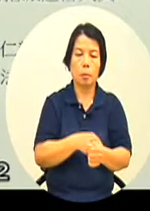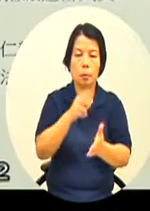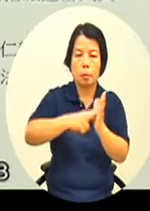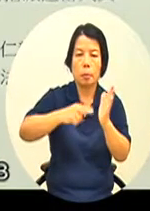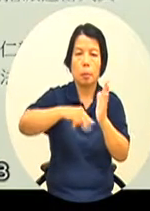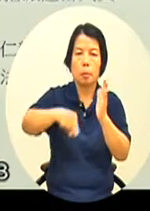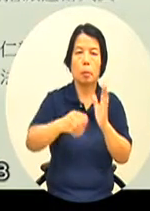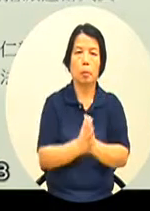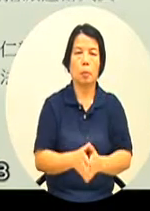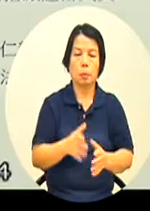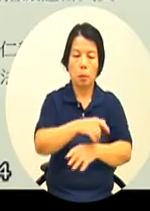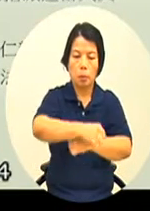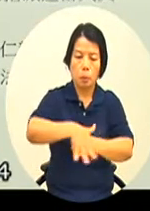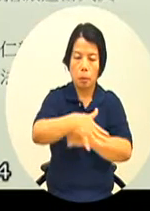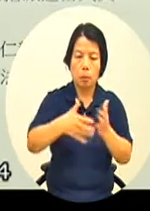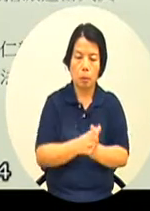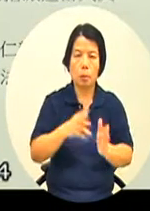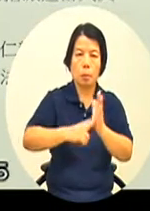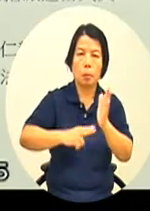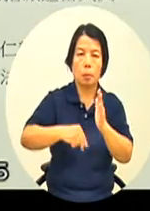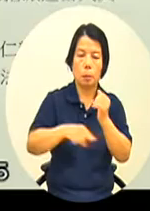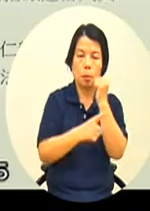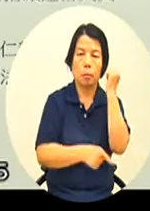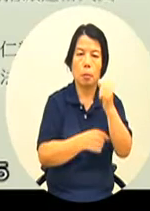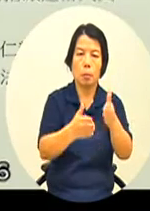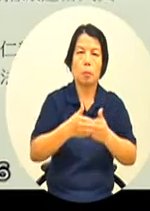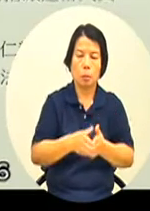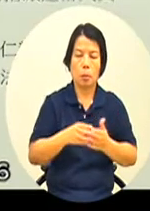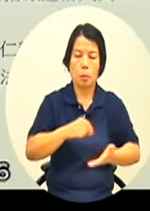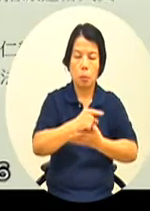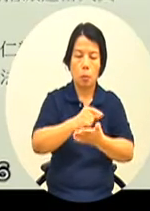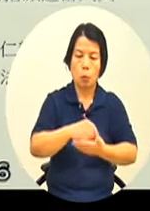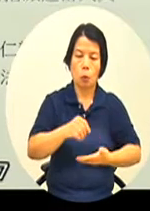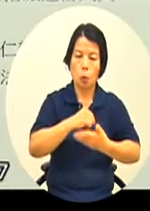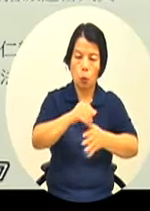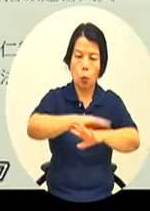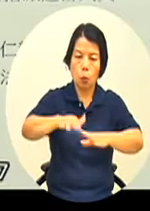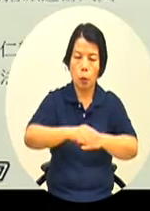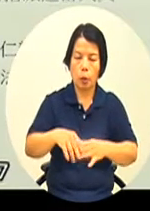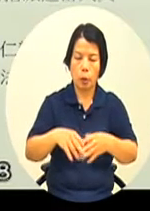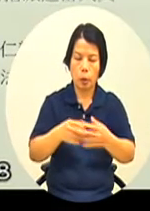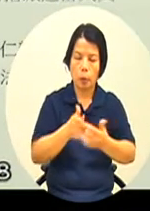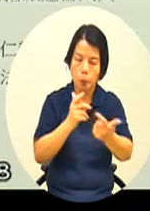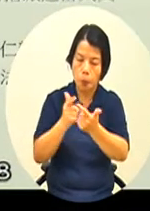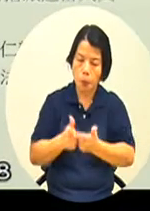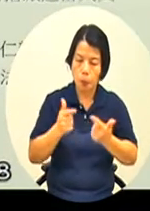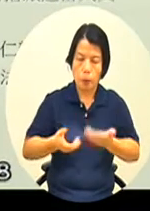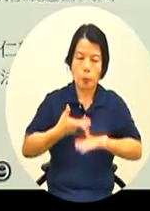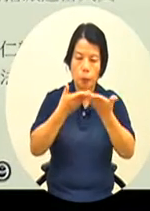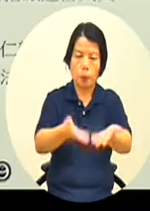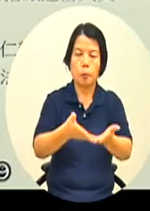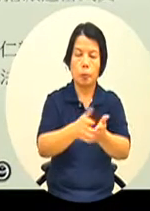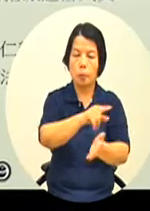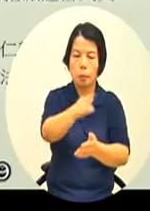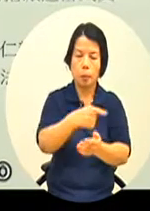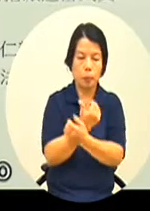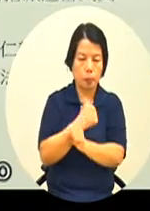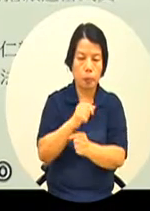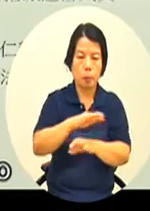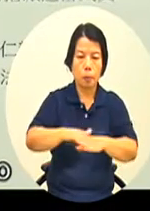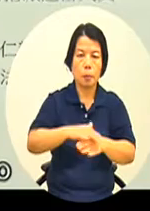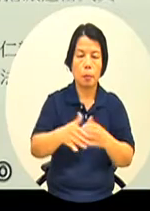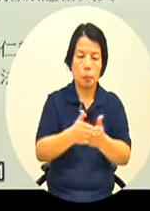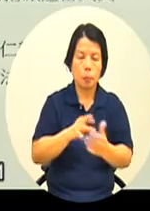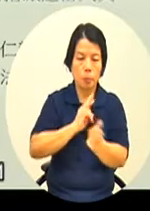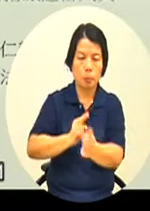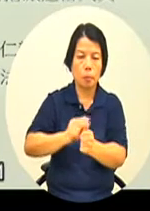处适用法令发生疑义或见解有分歧时，本局会适时提供适当的法律意见供其参酌，并指派